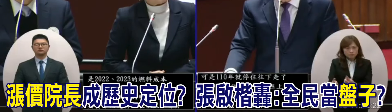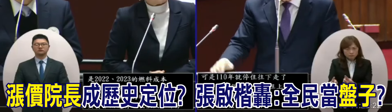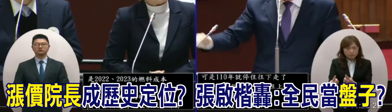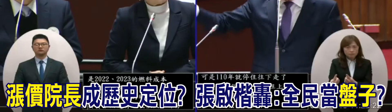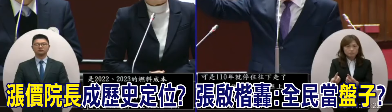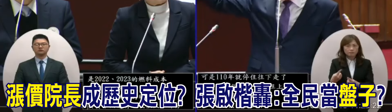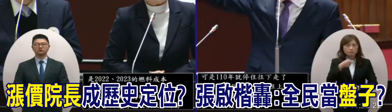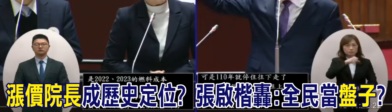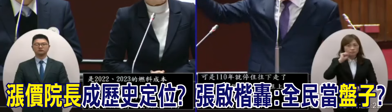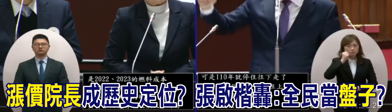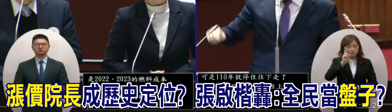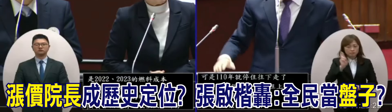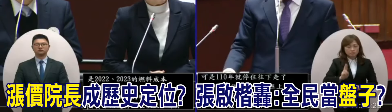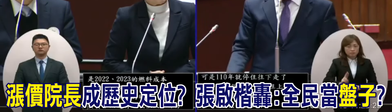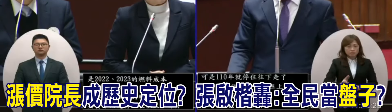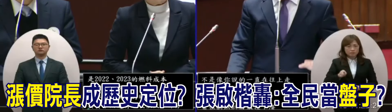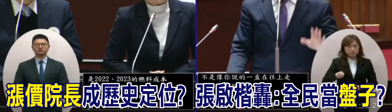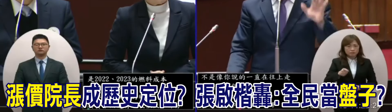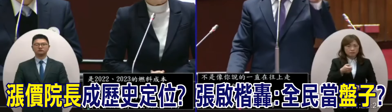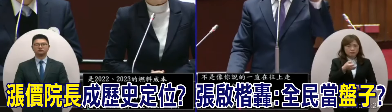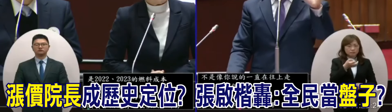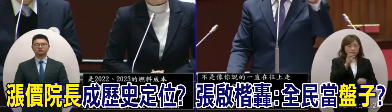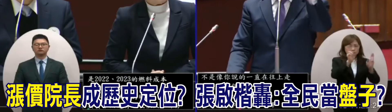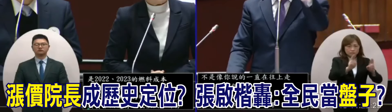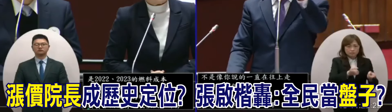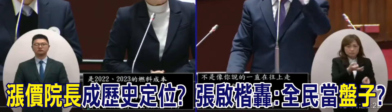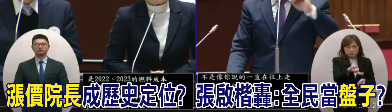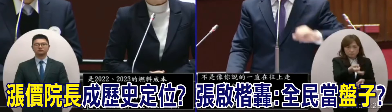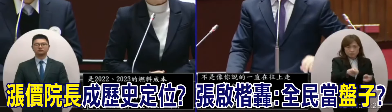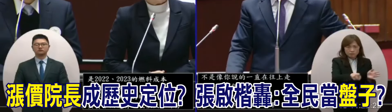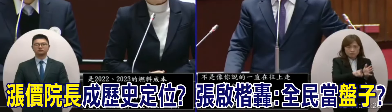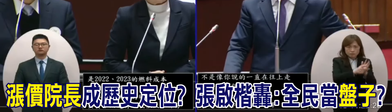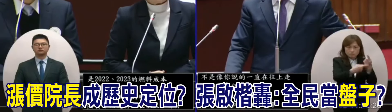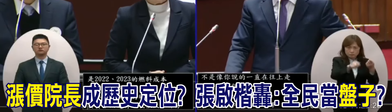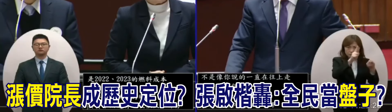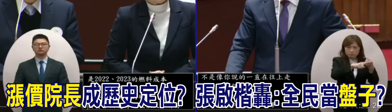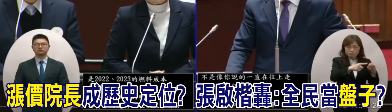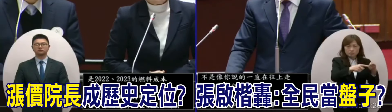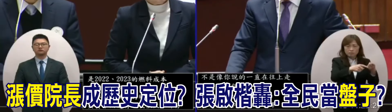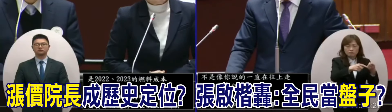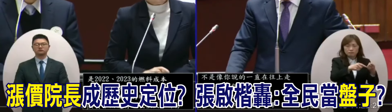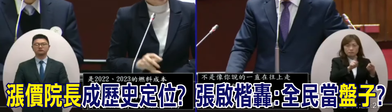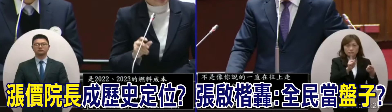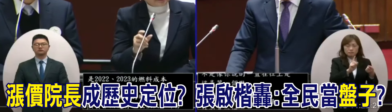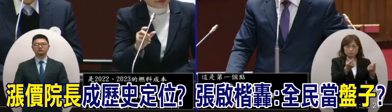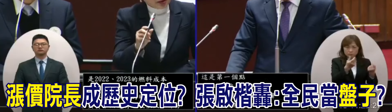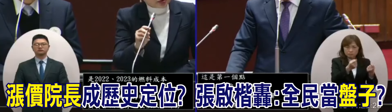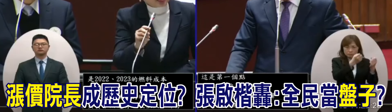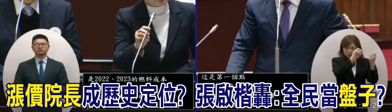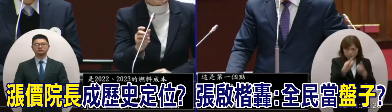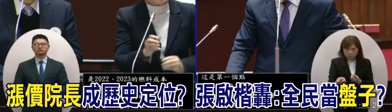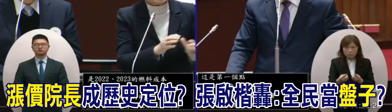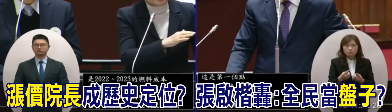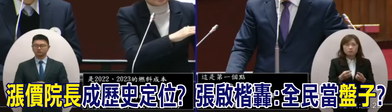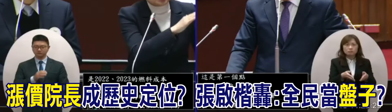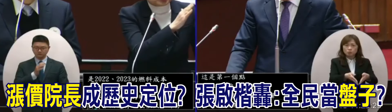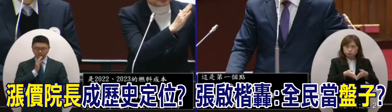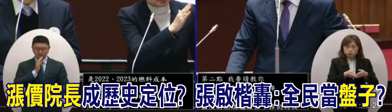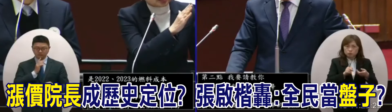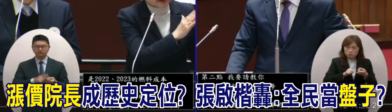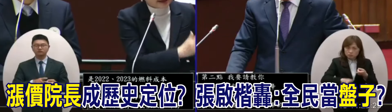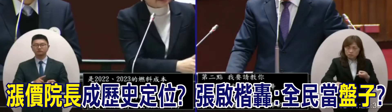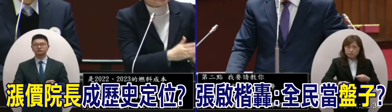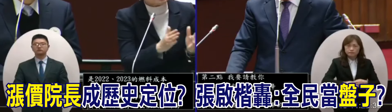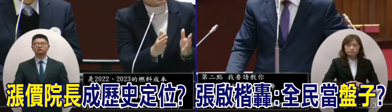电是不是应该跟着往下降？因为它也用到天然气，用到煤，是不是这样？ 没有错，但是因为